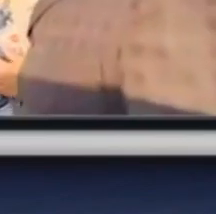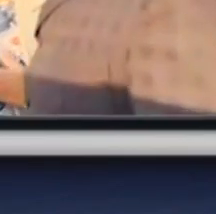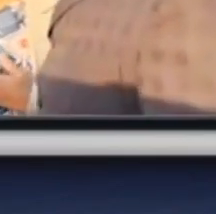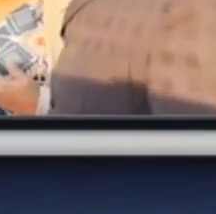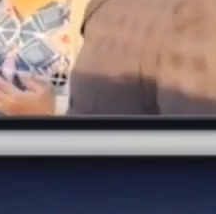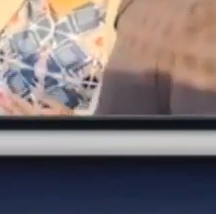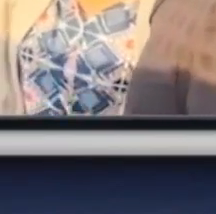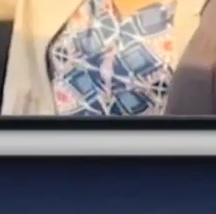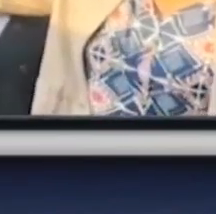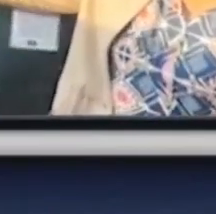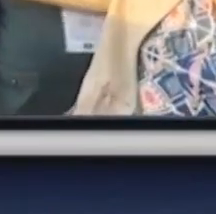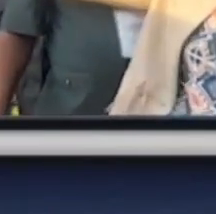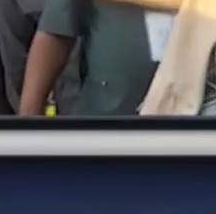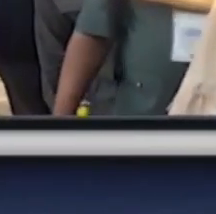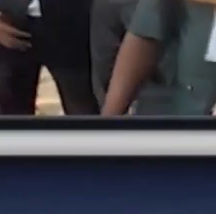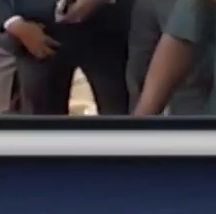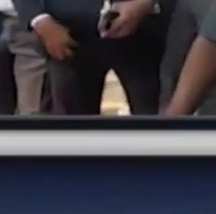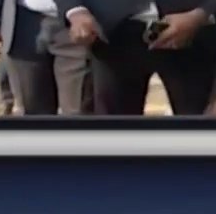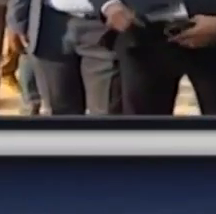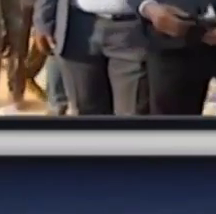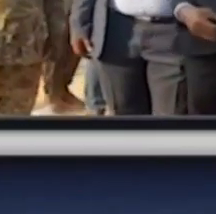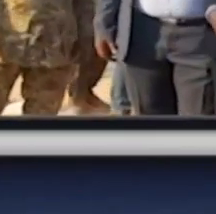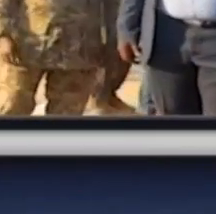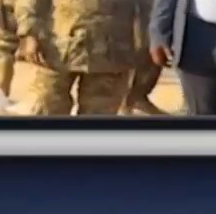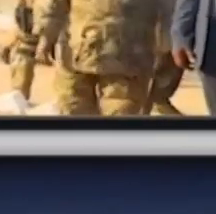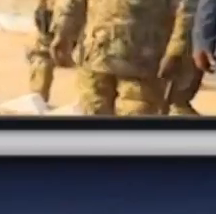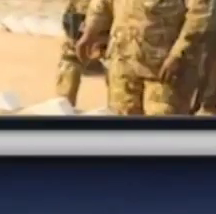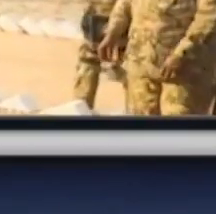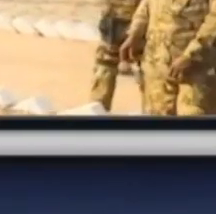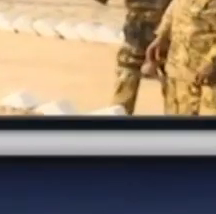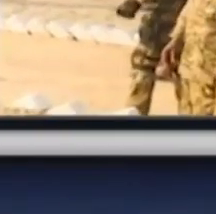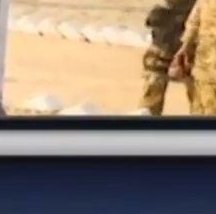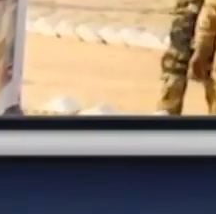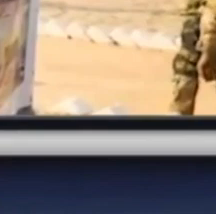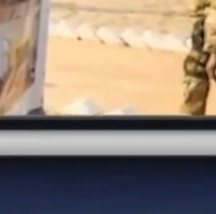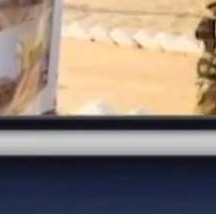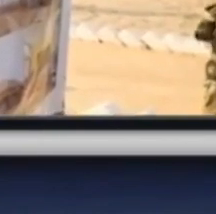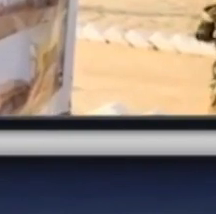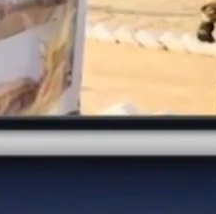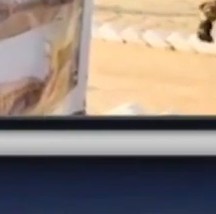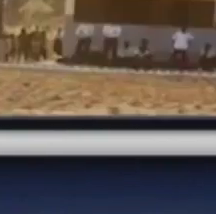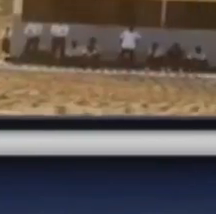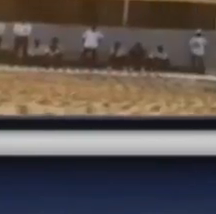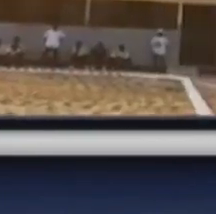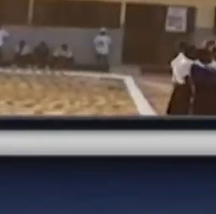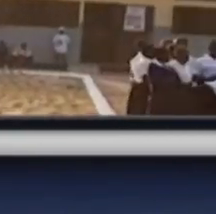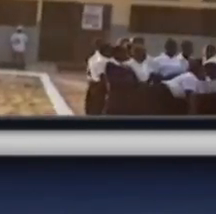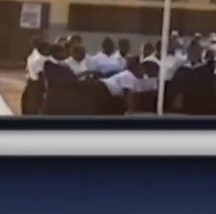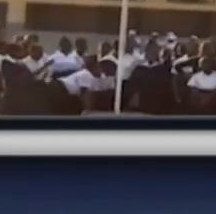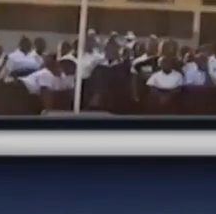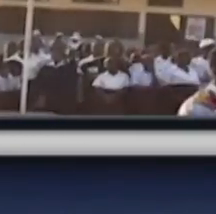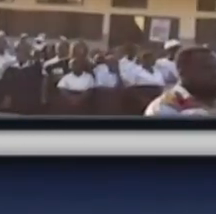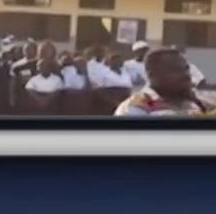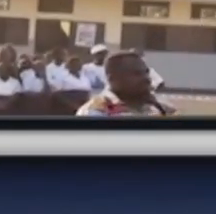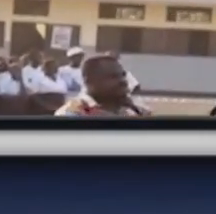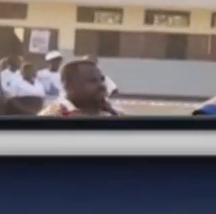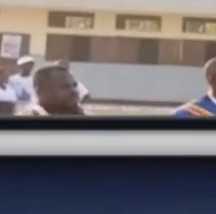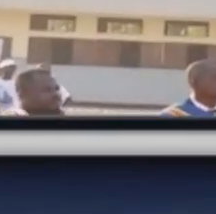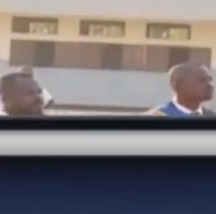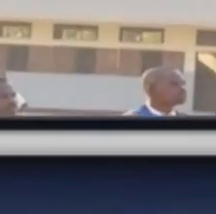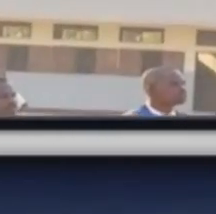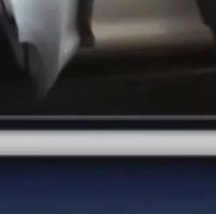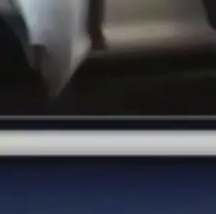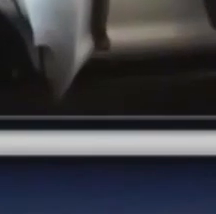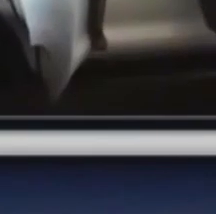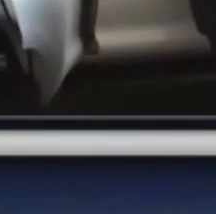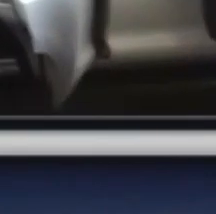à Kasenga. Et puis, présidentiel de 2023, Denis Mukwege a déposé sa candidature ce mardi à la CENI. Le prix Nobel de la